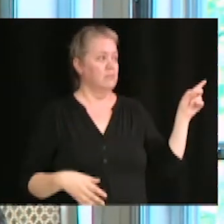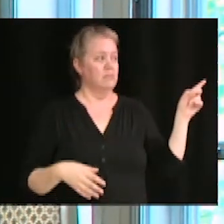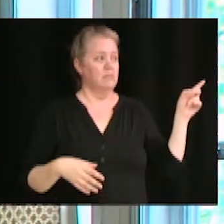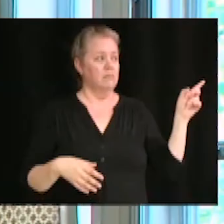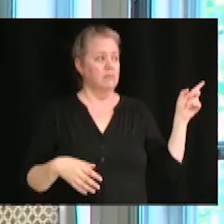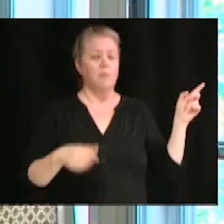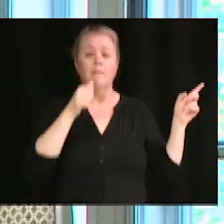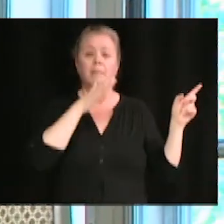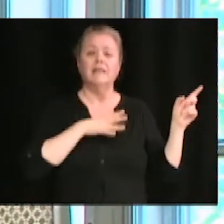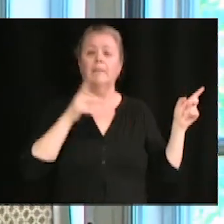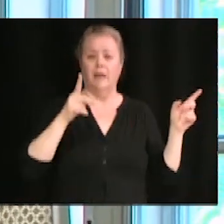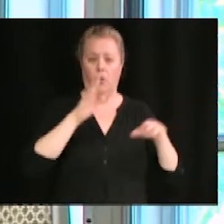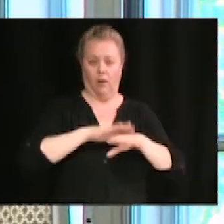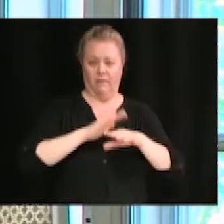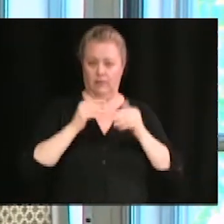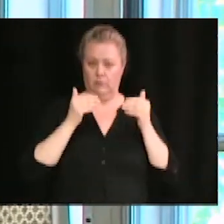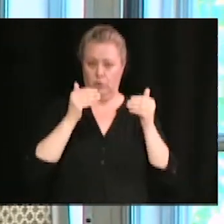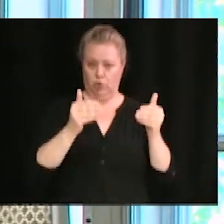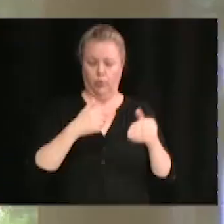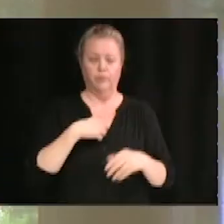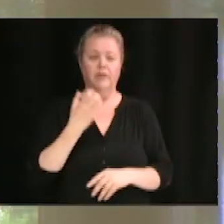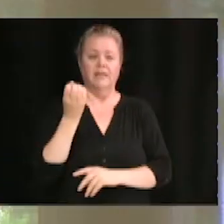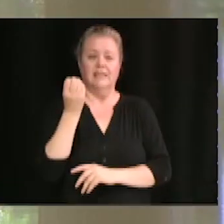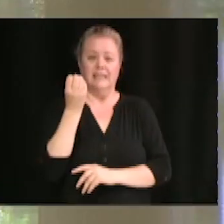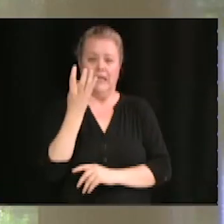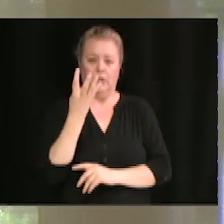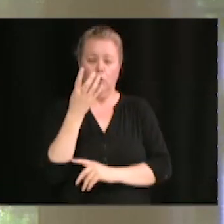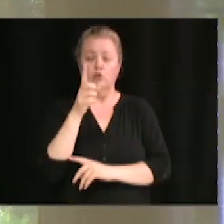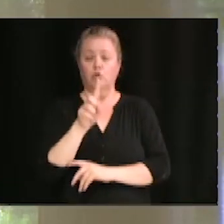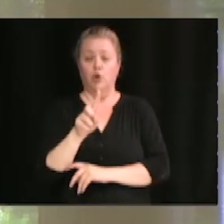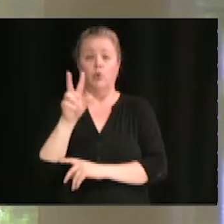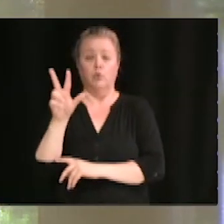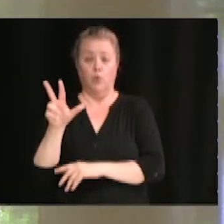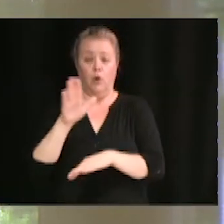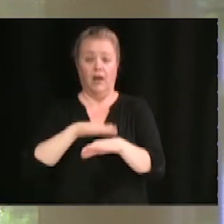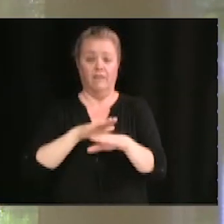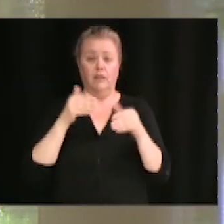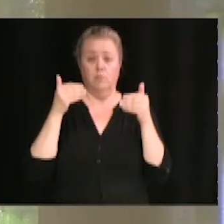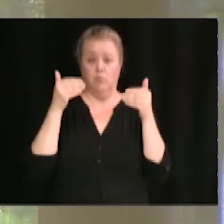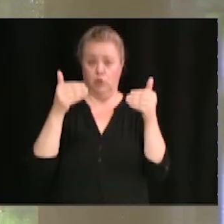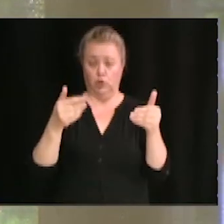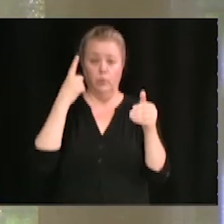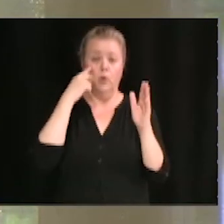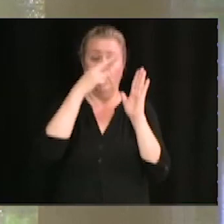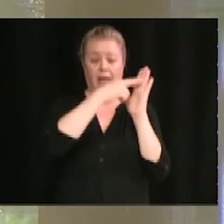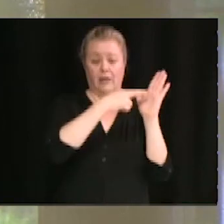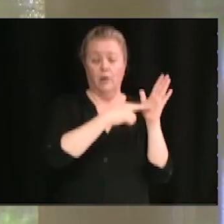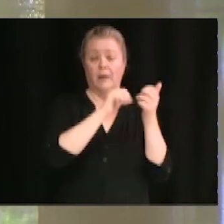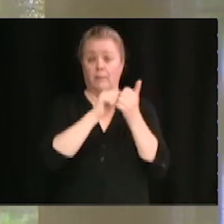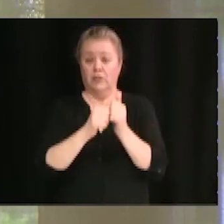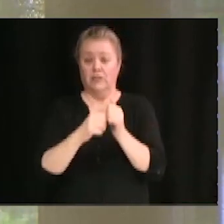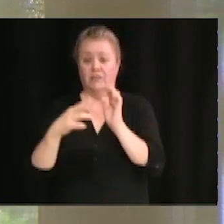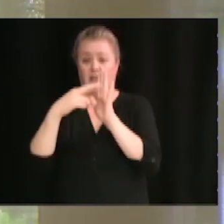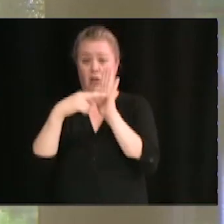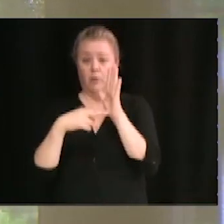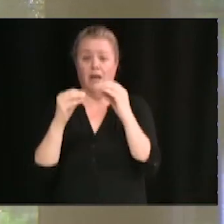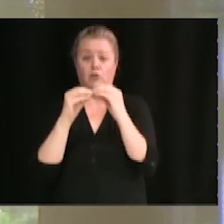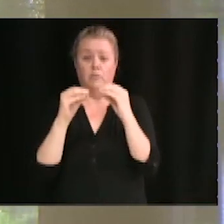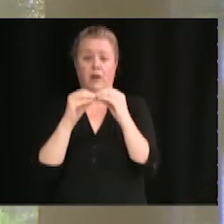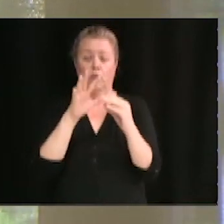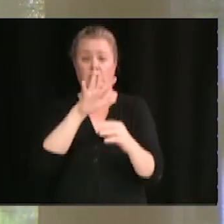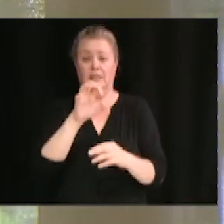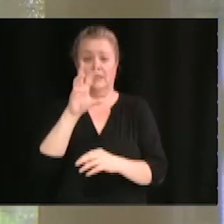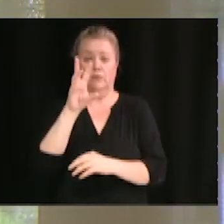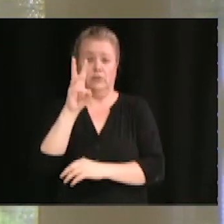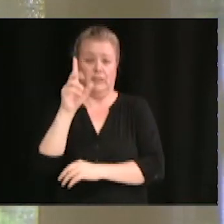Merci, Mme Pilon. 14.1.3. Avis de motion à être donné d'un règlement modifiant le règlement numéro 561